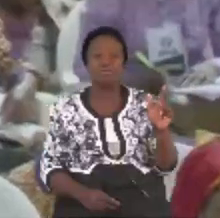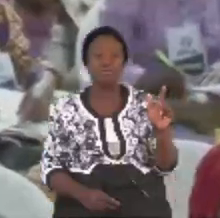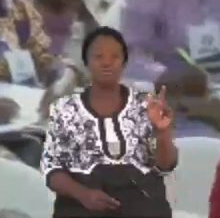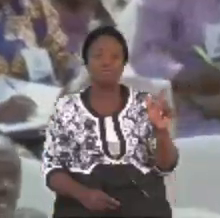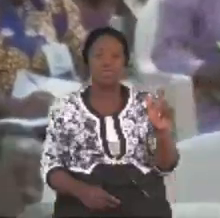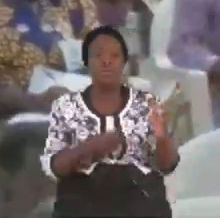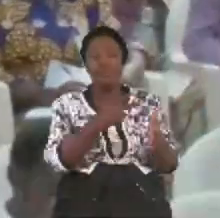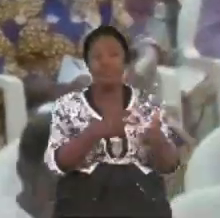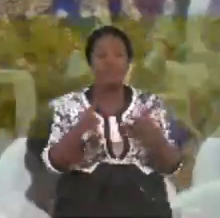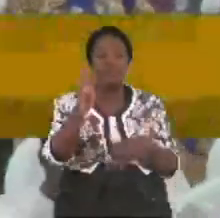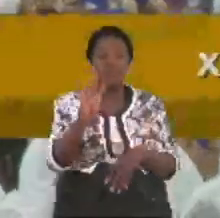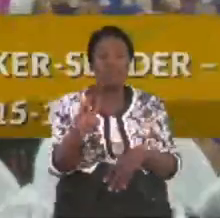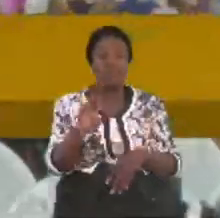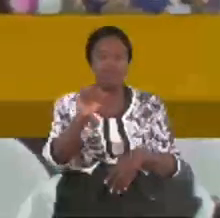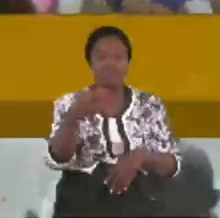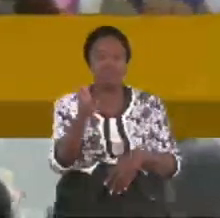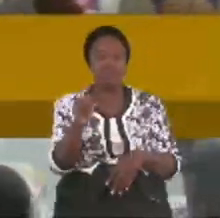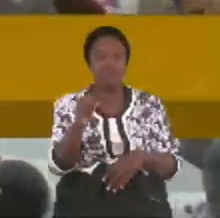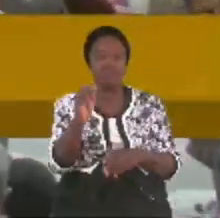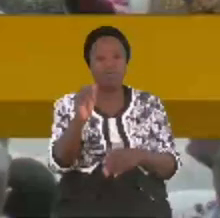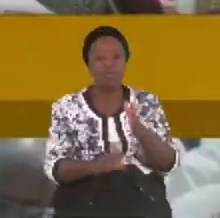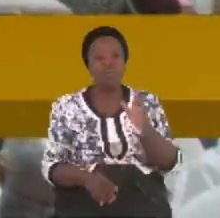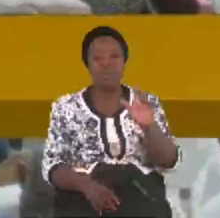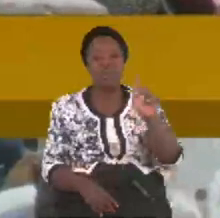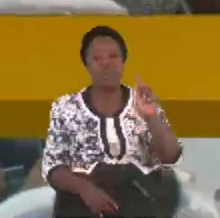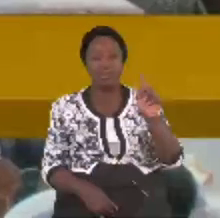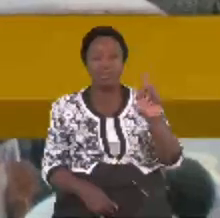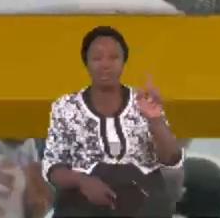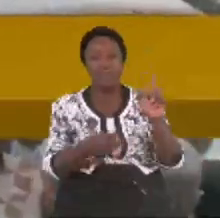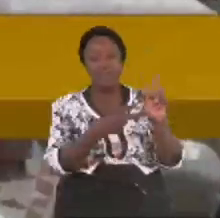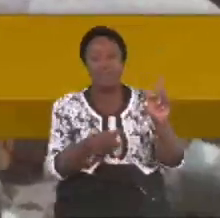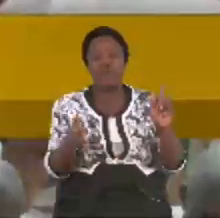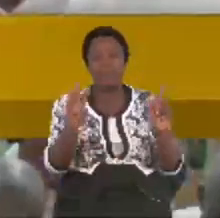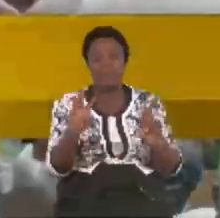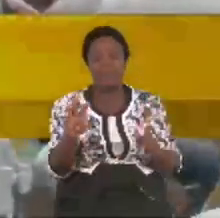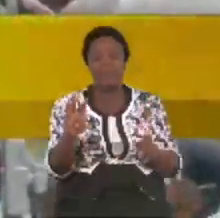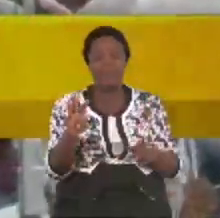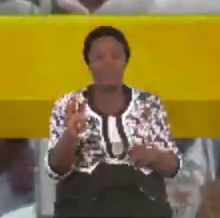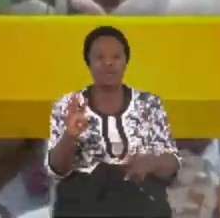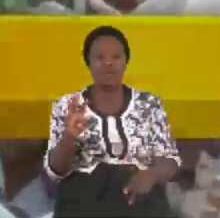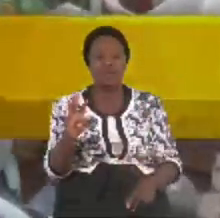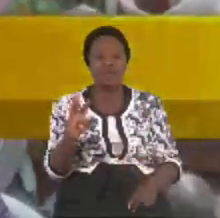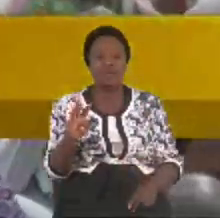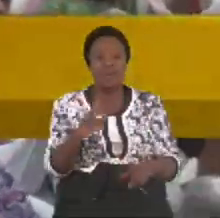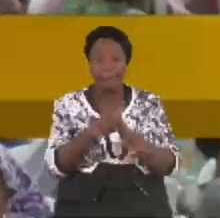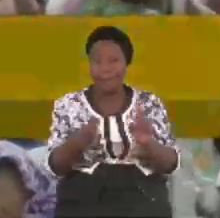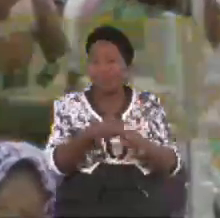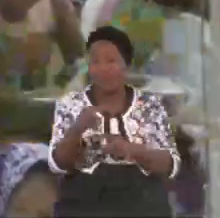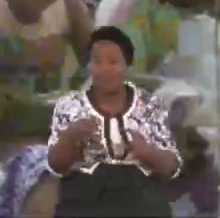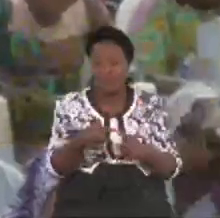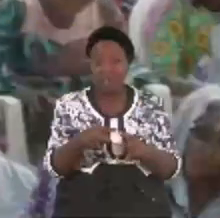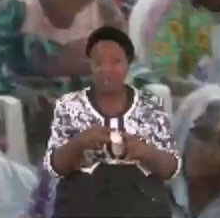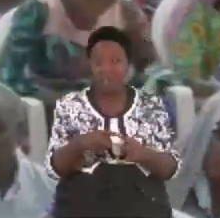À part du verset 4, Jean 21, verset 4. Le matin